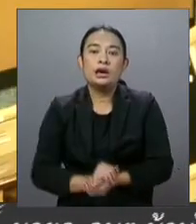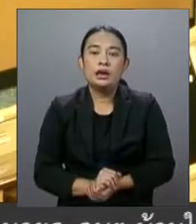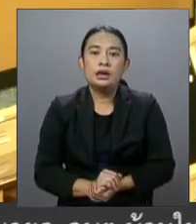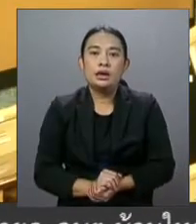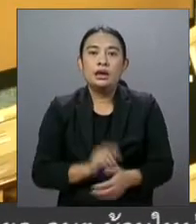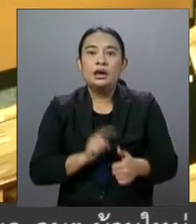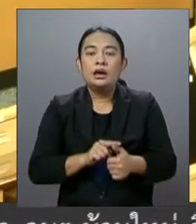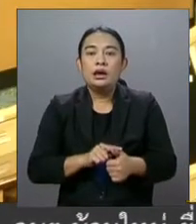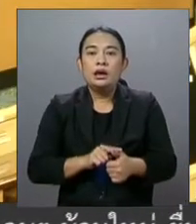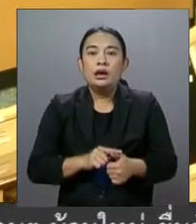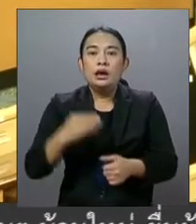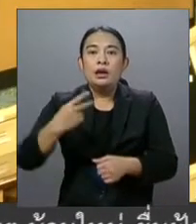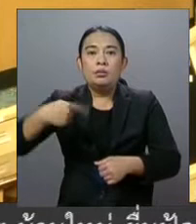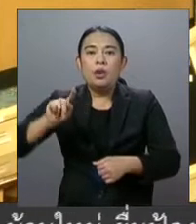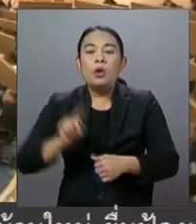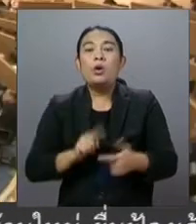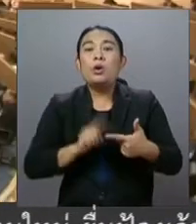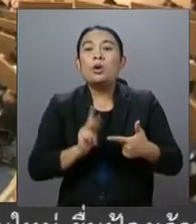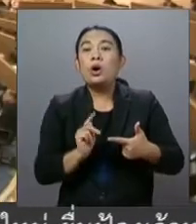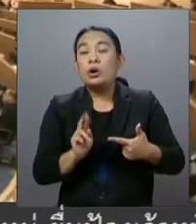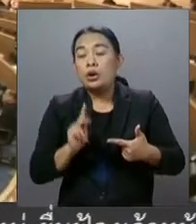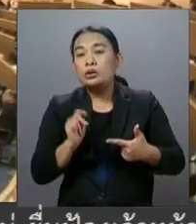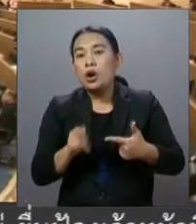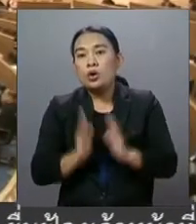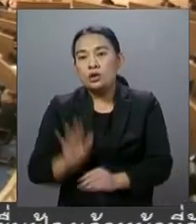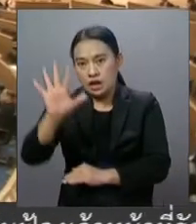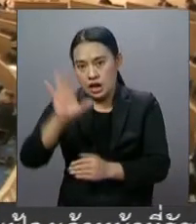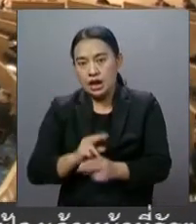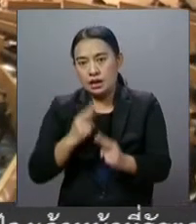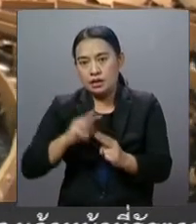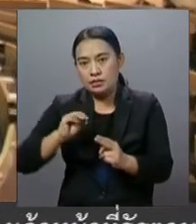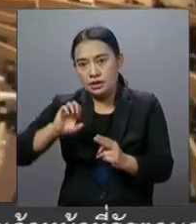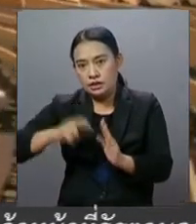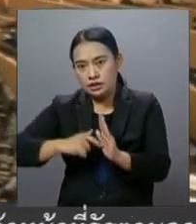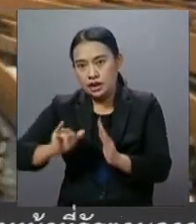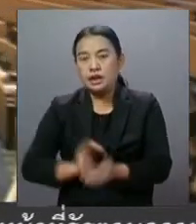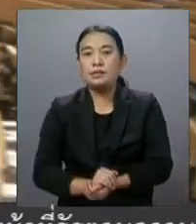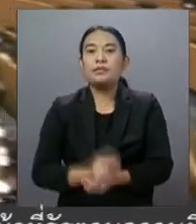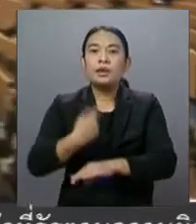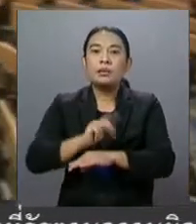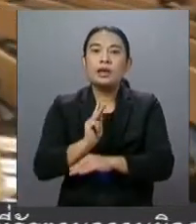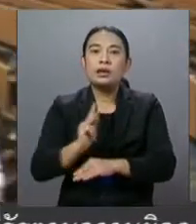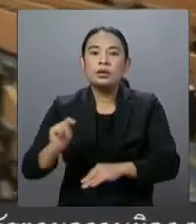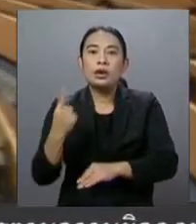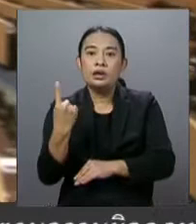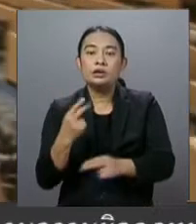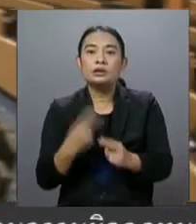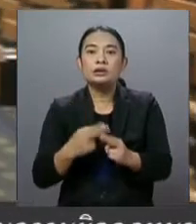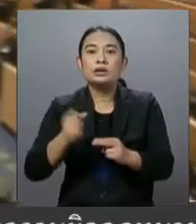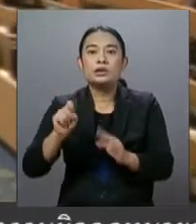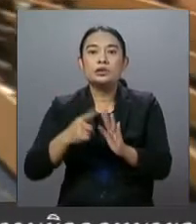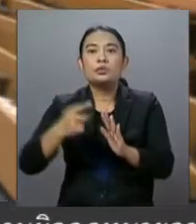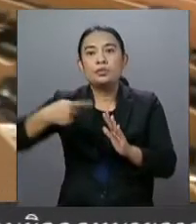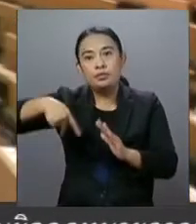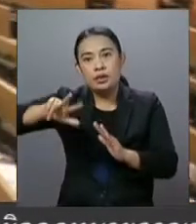นำโดยในตัอัธาชัยตวแทนกรทอ 5 คนนำโดยในมชัวดิจุพันธ์และประทานกรกตอ 1 คนคือในสดวชัยสมเจอเรินคร